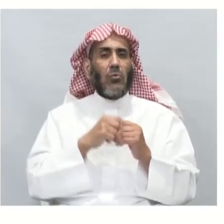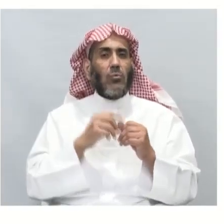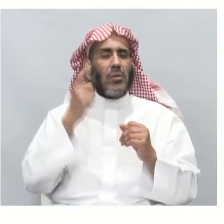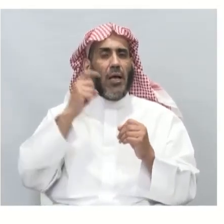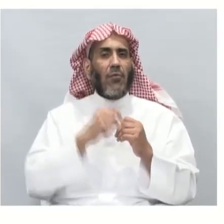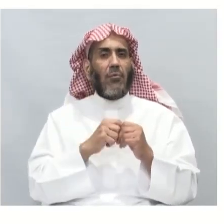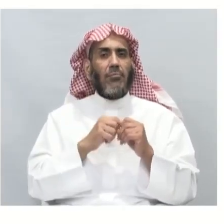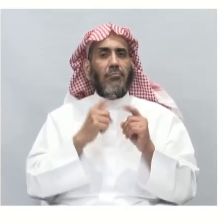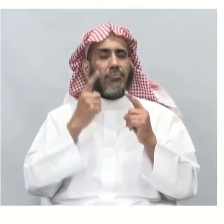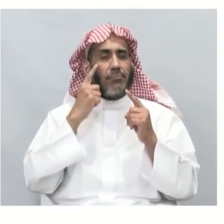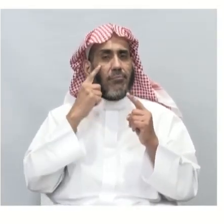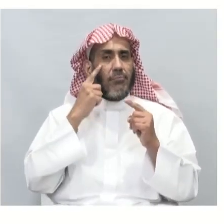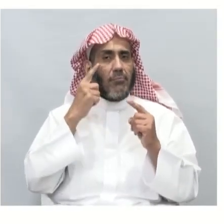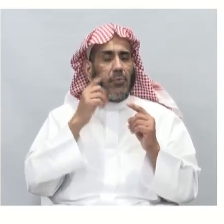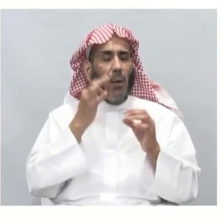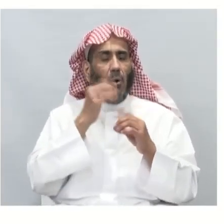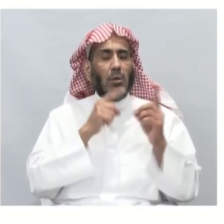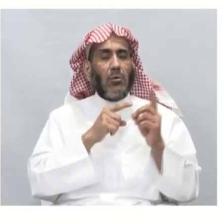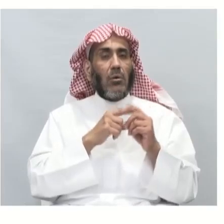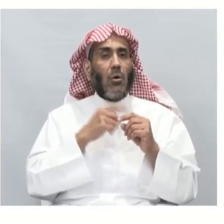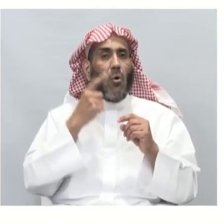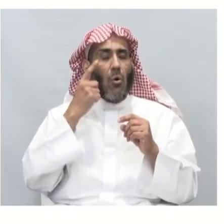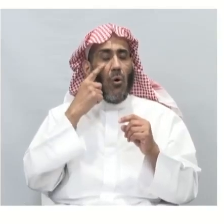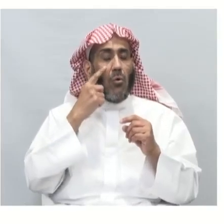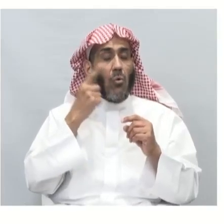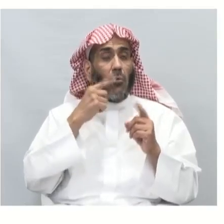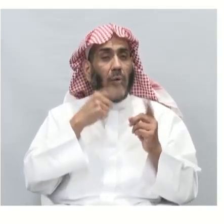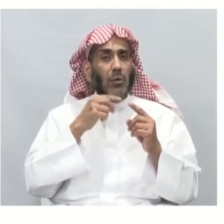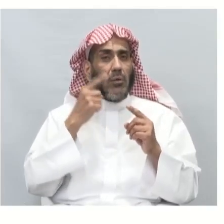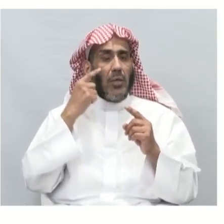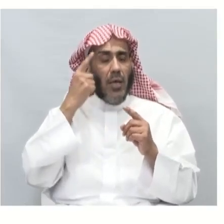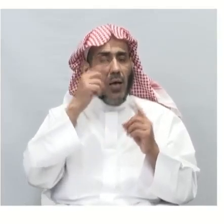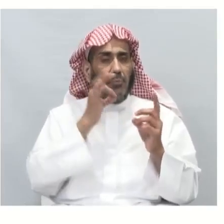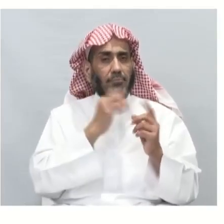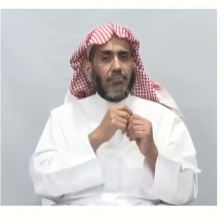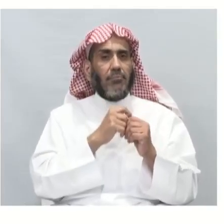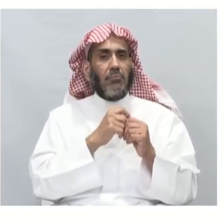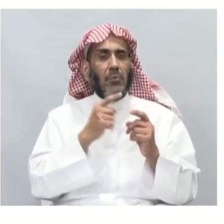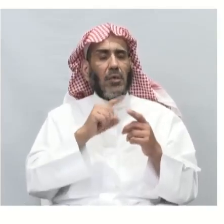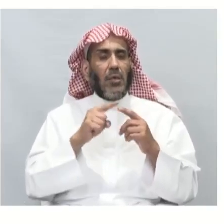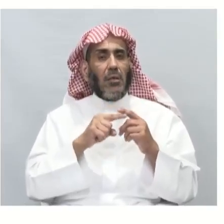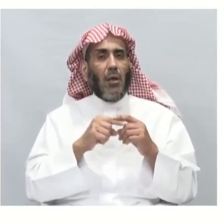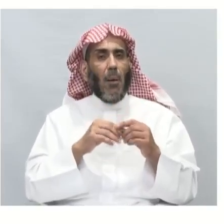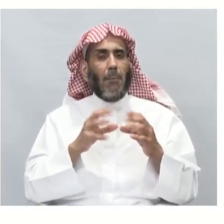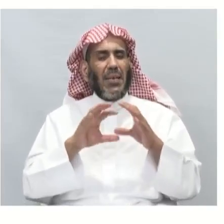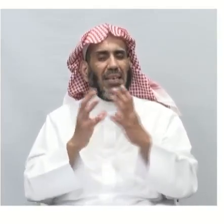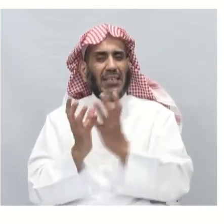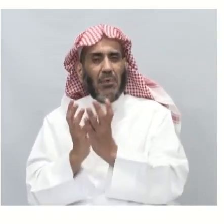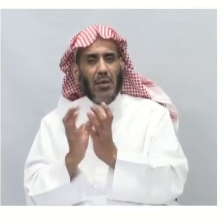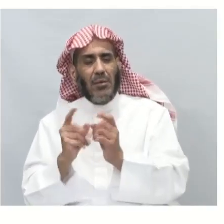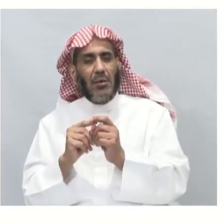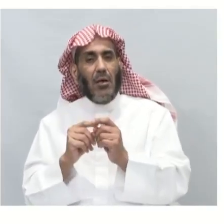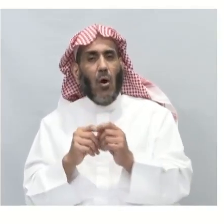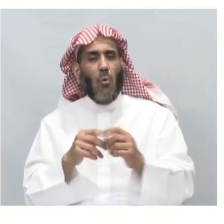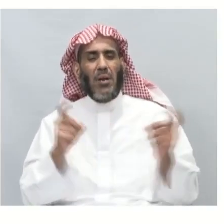تعرف من عيني محدثها والعين تعرف من عيني محدثها ان كان من حزبها او